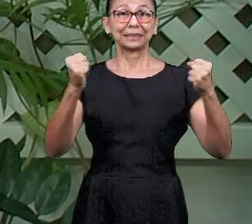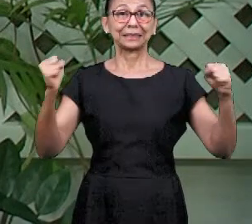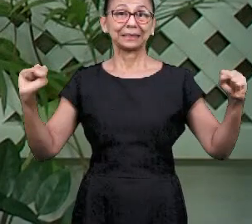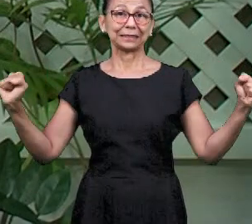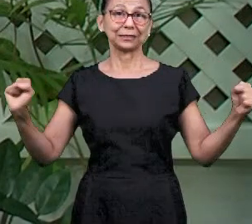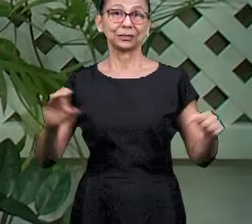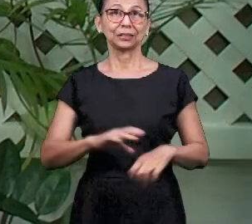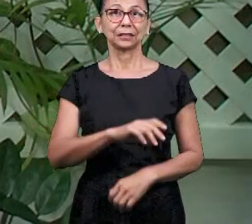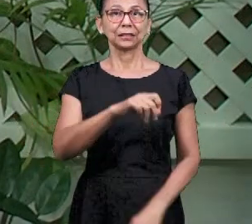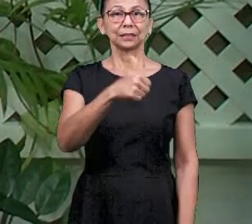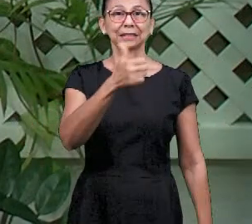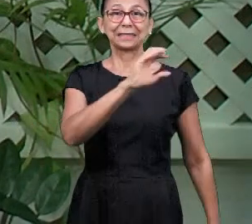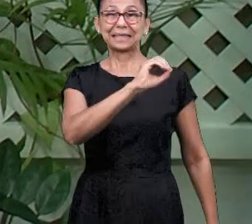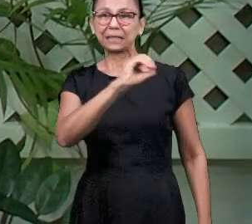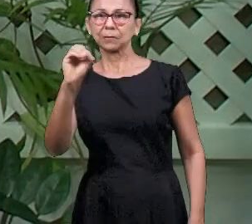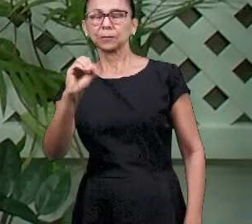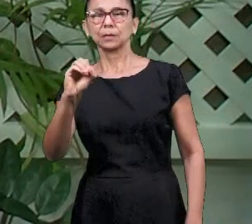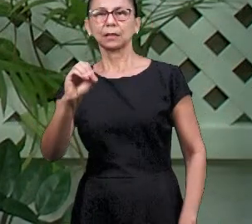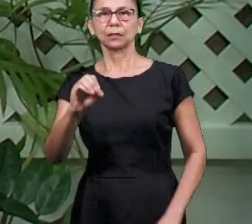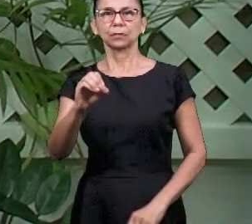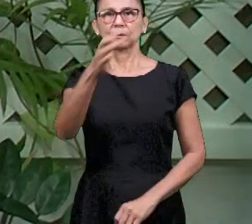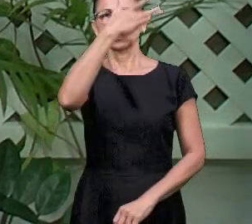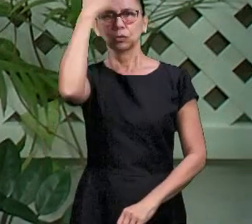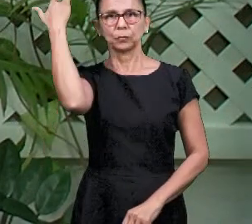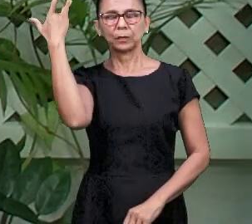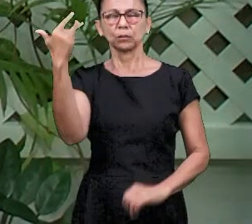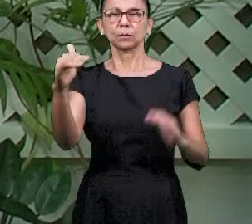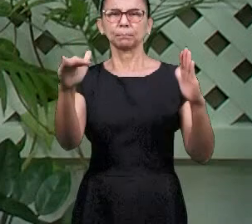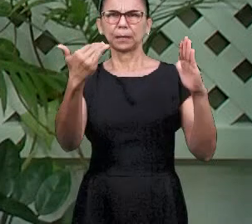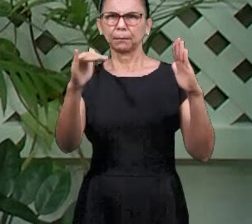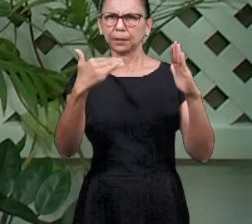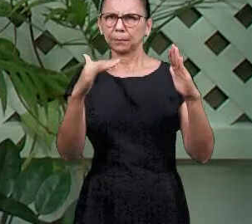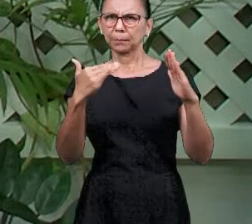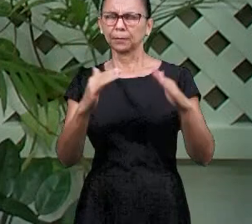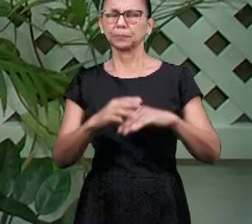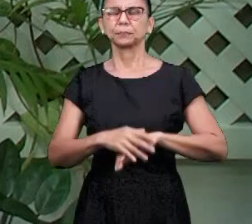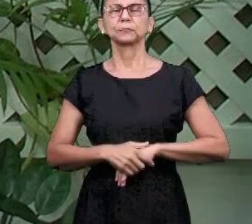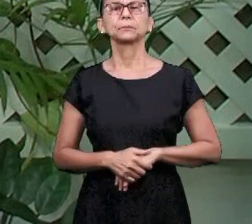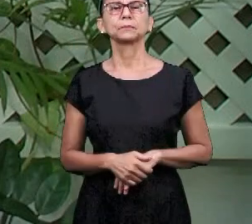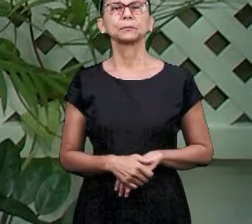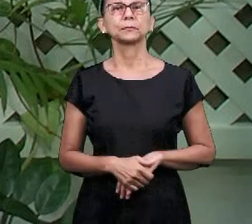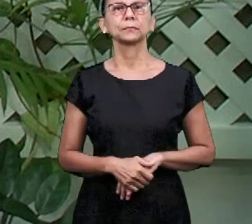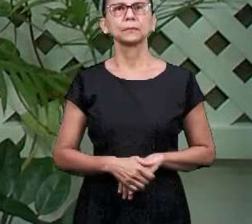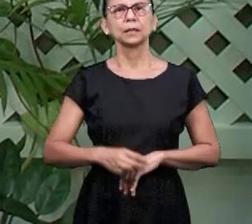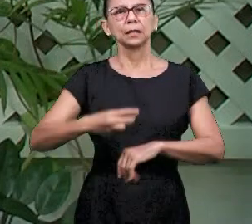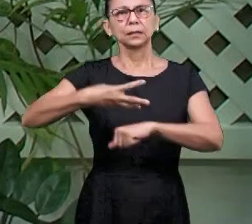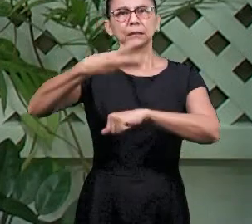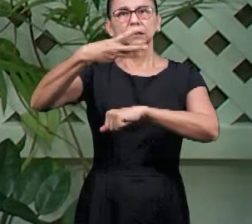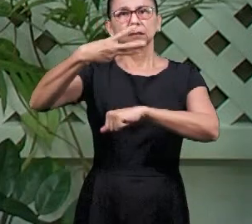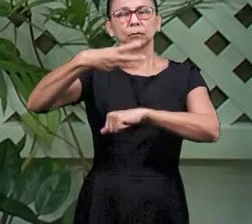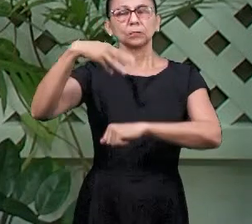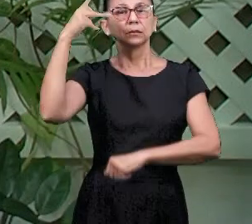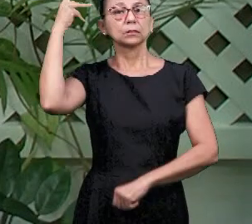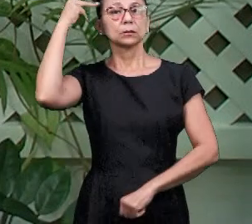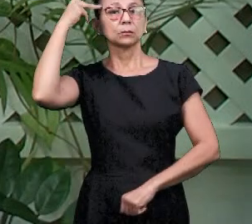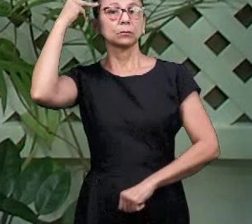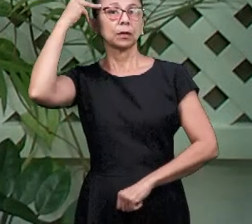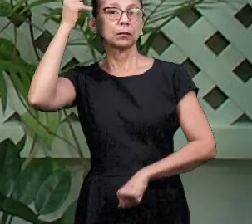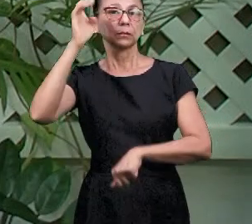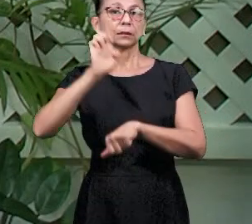dans notre école biblique dominicale. Mes frères, ainsi, nous avons aussi un côté